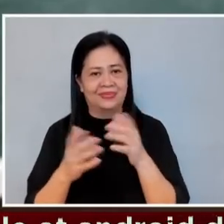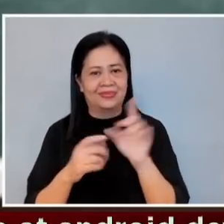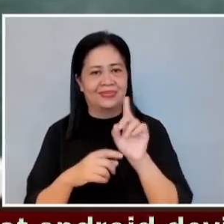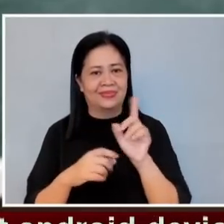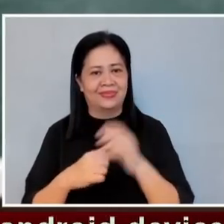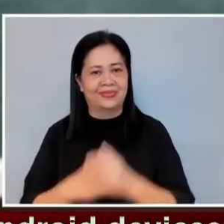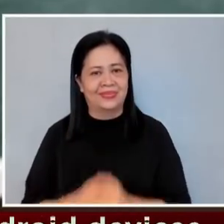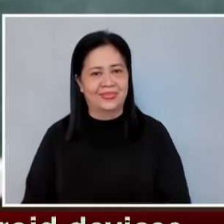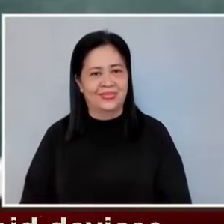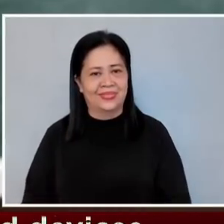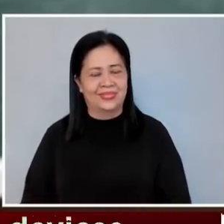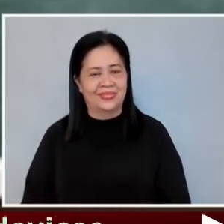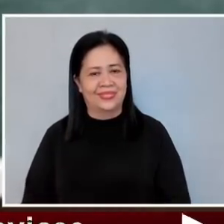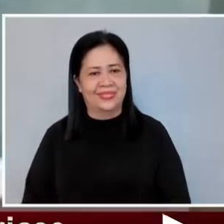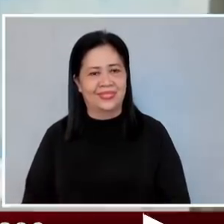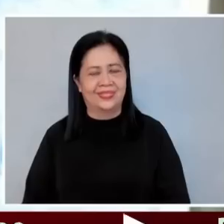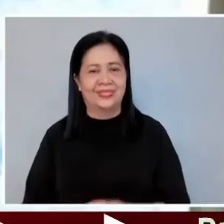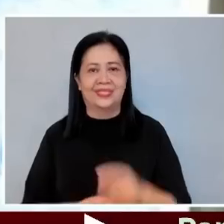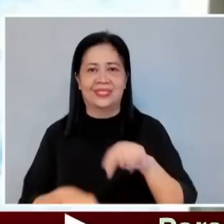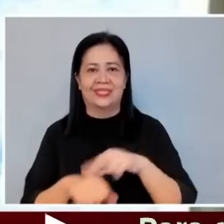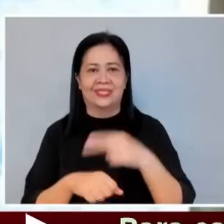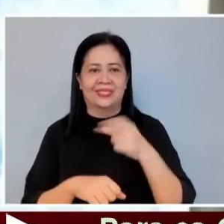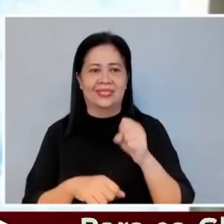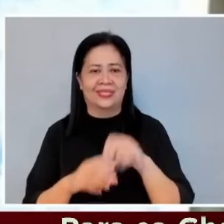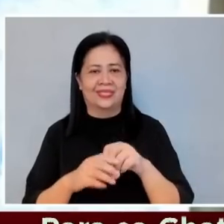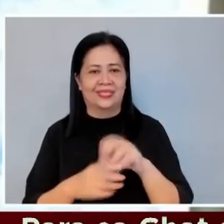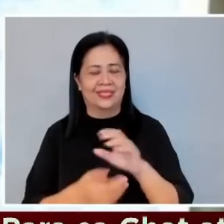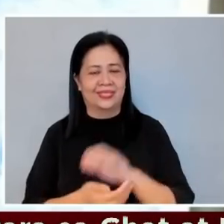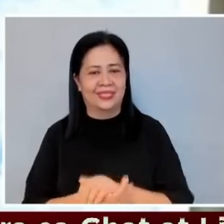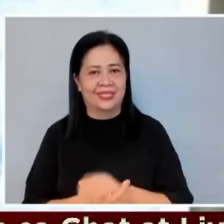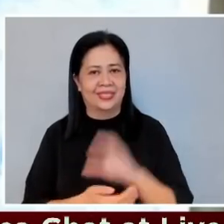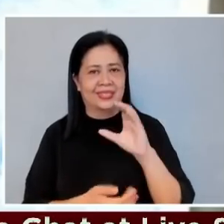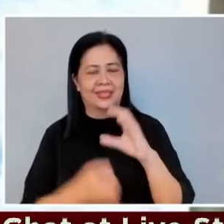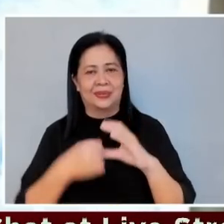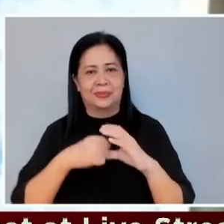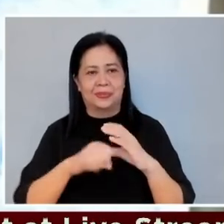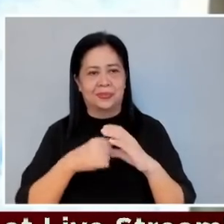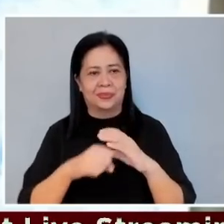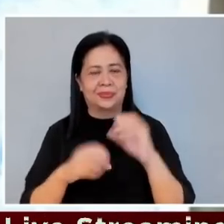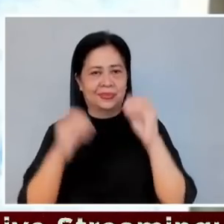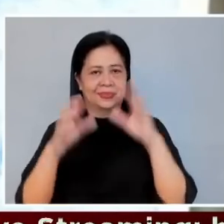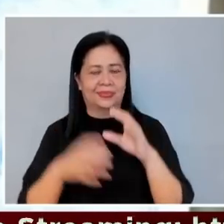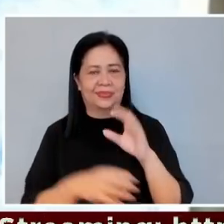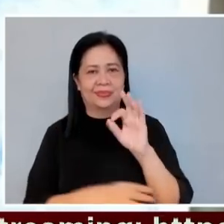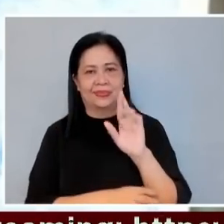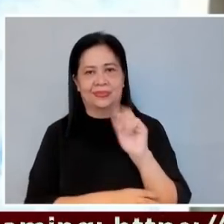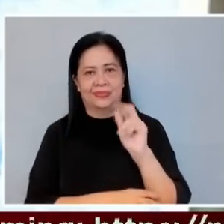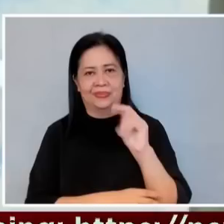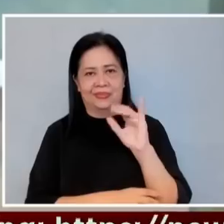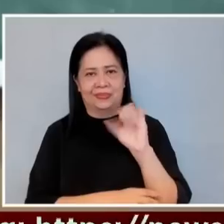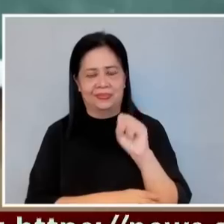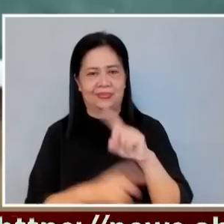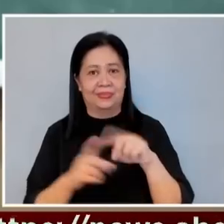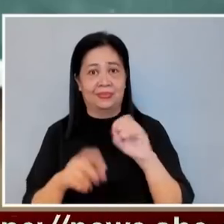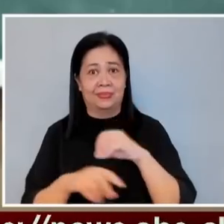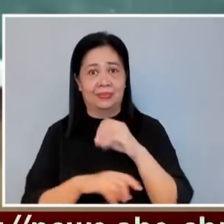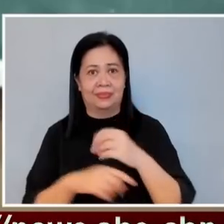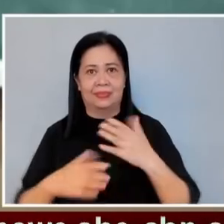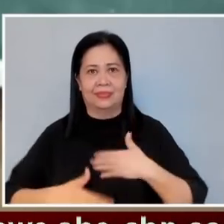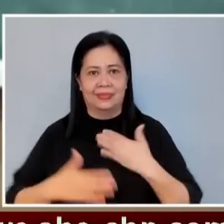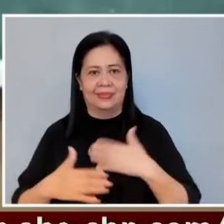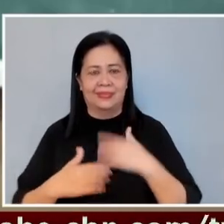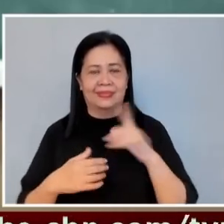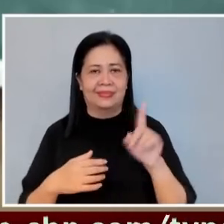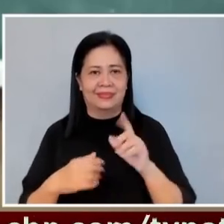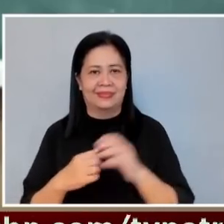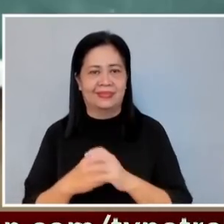ng Kulakling National High School sa Lupi, Camarines Sur kay Teacher Francis Quirona. Pero ang labis na ikinatuwa ni Teacher ay